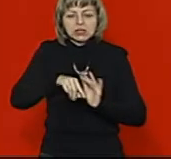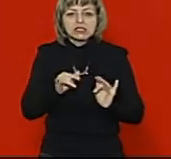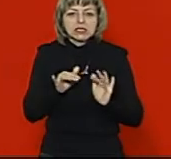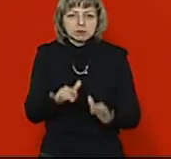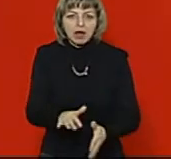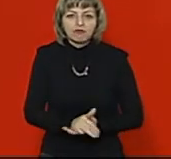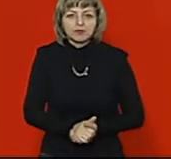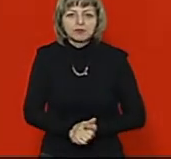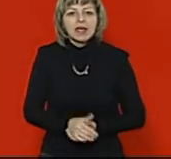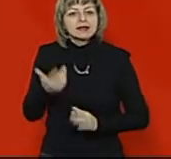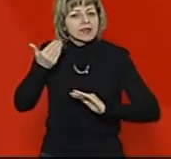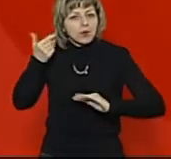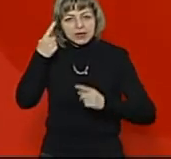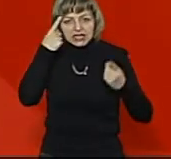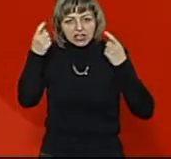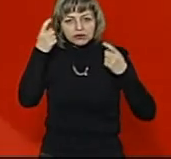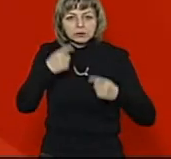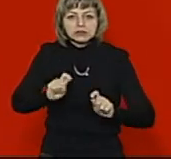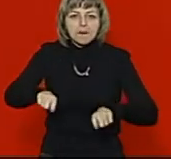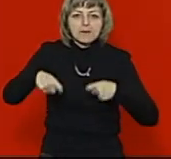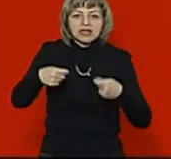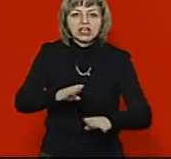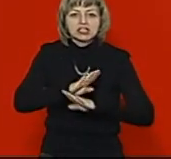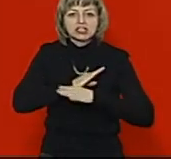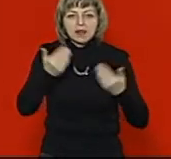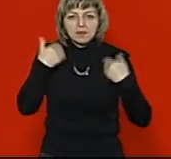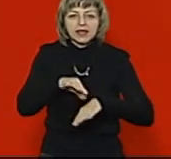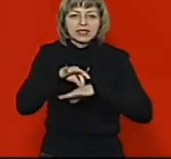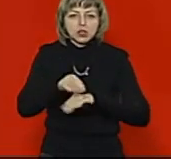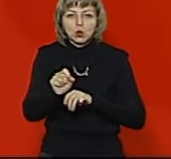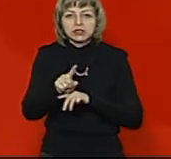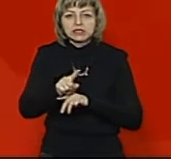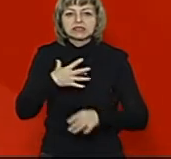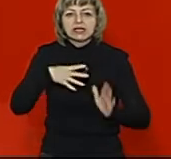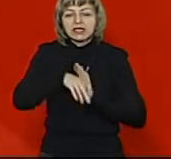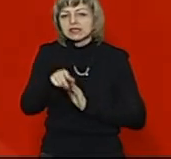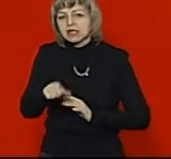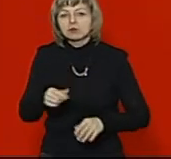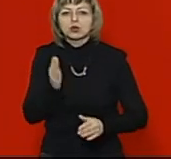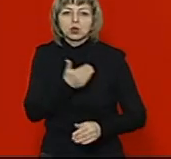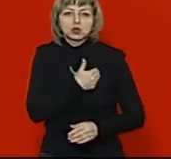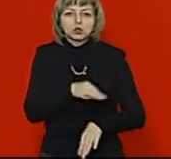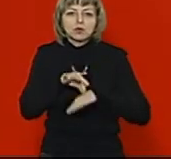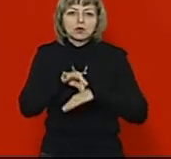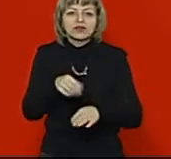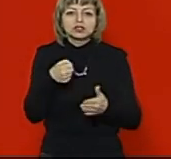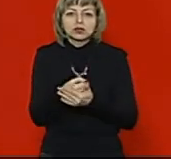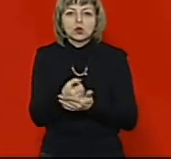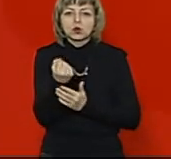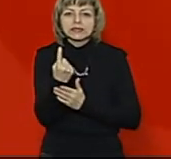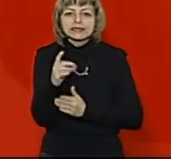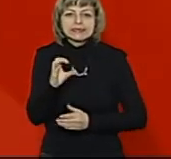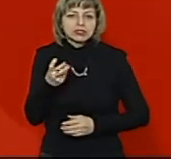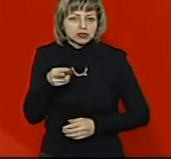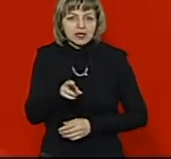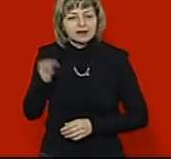справ. За попередньою інформацією, передачу тіл 11 загиблих планується провести до 19 січня.